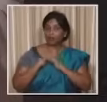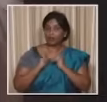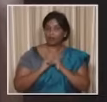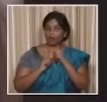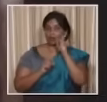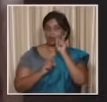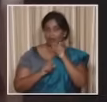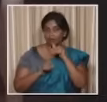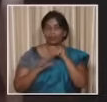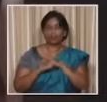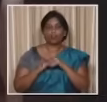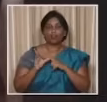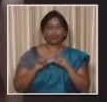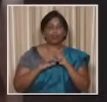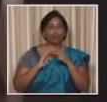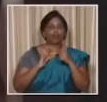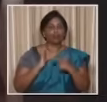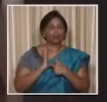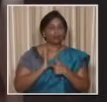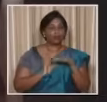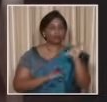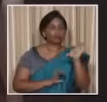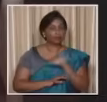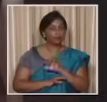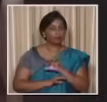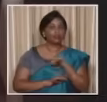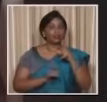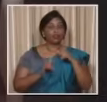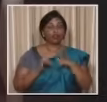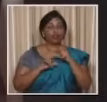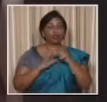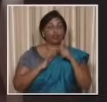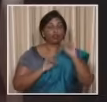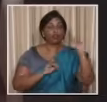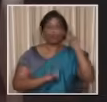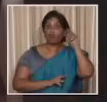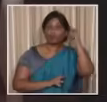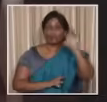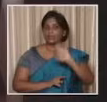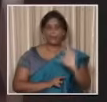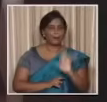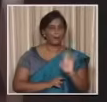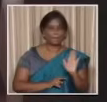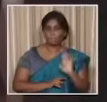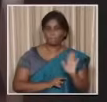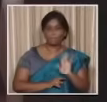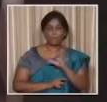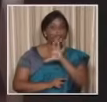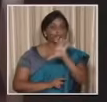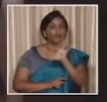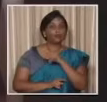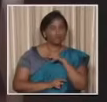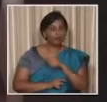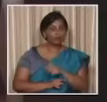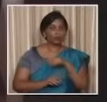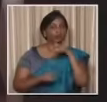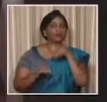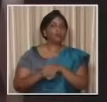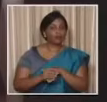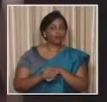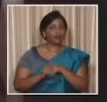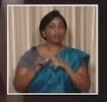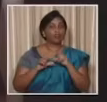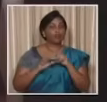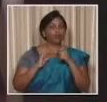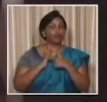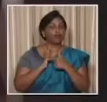ආවරණ විගණක පත්කරේ විගණාධිපති කාර්යාලය නෙවෙයි මේක පත්කරේ අභ්‍යන්තර